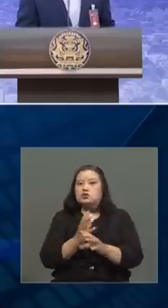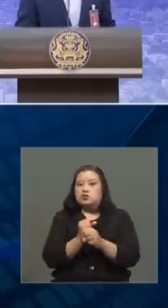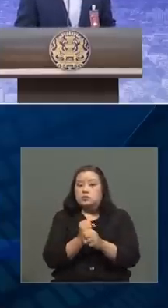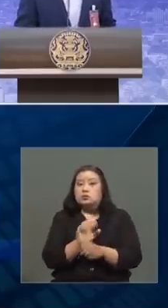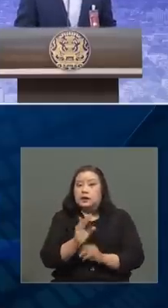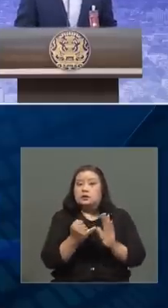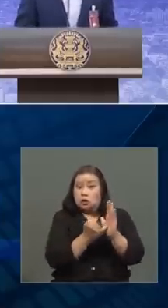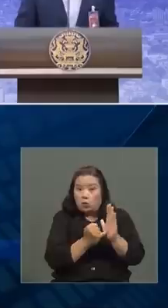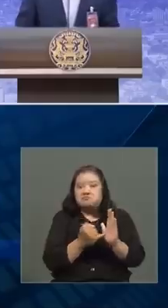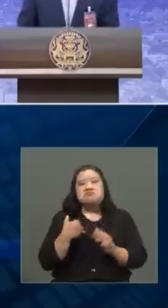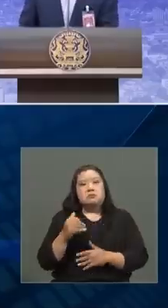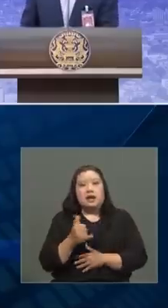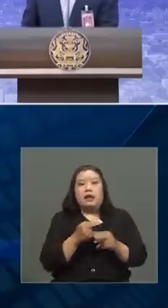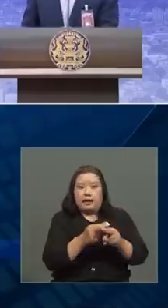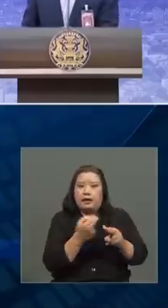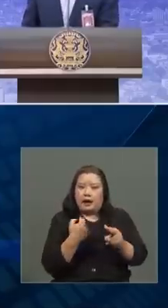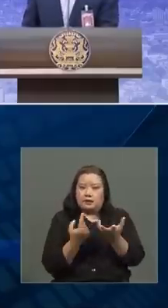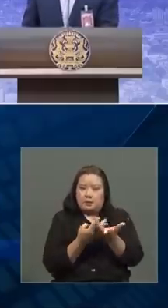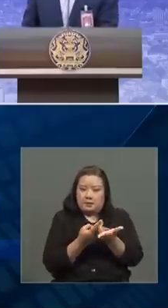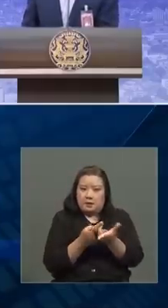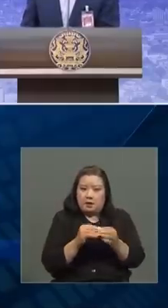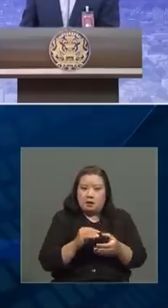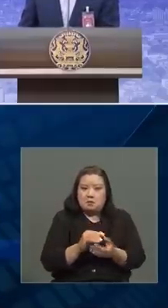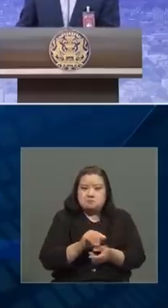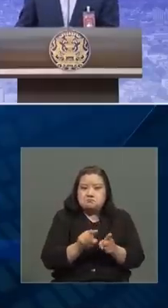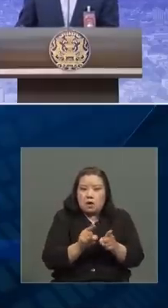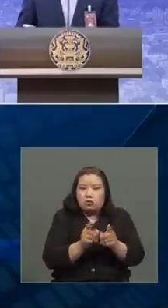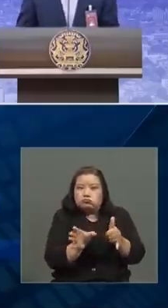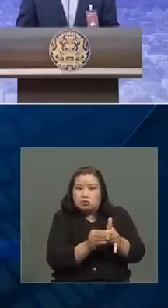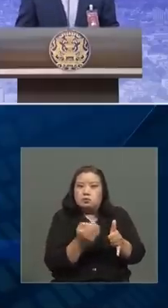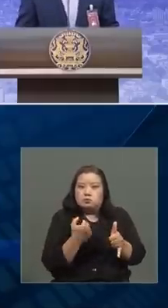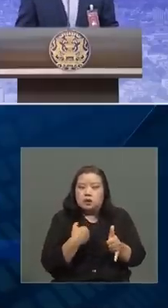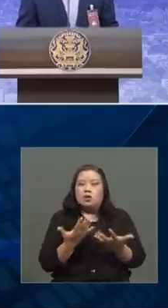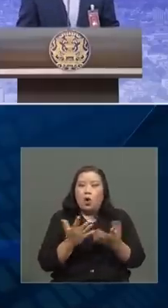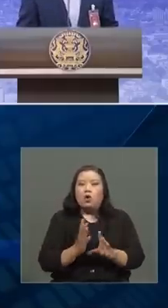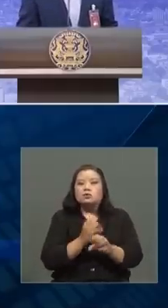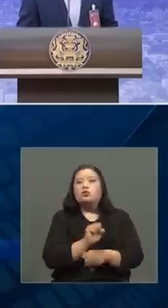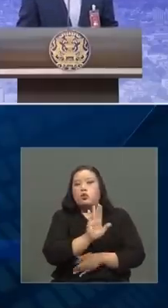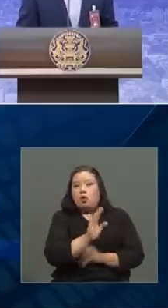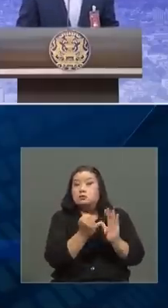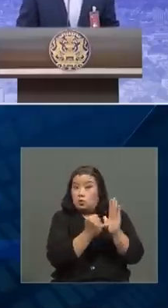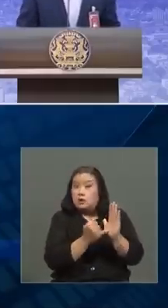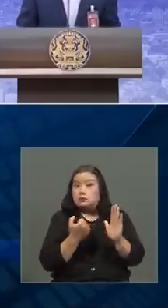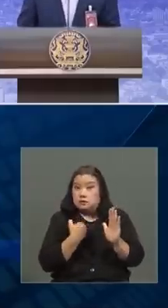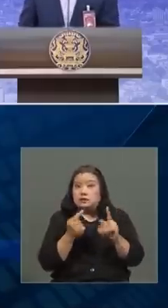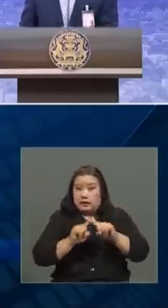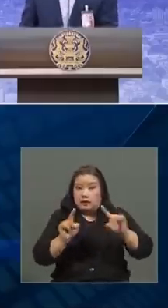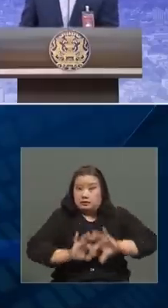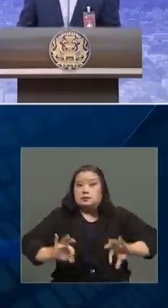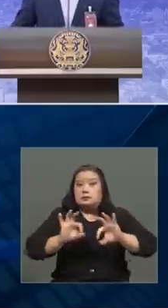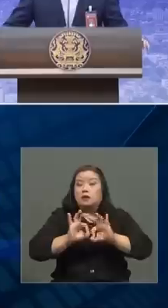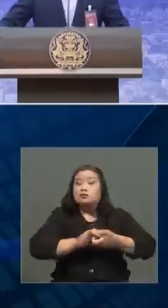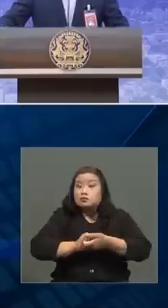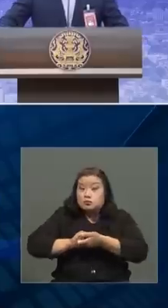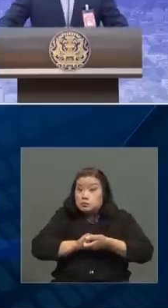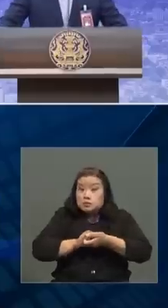ตัวเลขในจังหวัดที่ประกาศจะสูงกว่านี้นิดหน่อยเพื่อรอการเคลียร์ข้อมูลนะครับขอท่านทุกท่านได้ร่วมมือกับคณะ